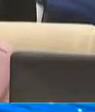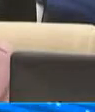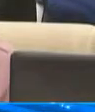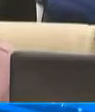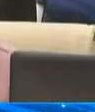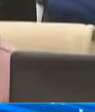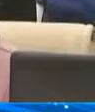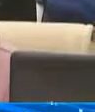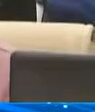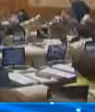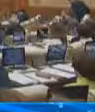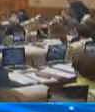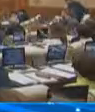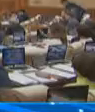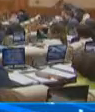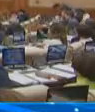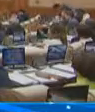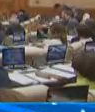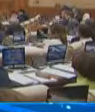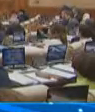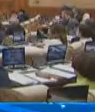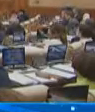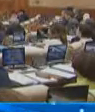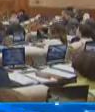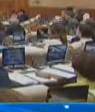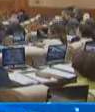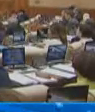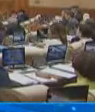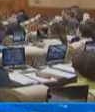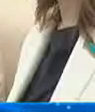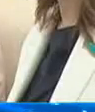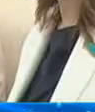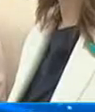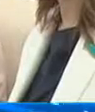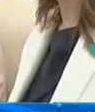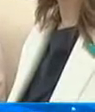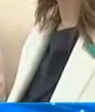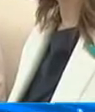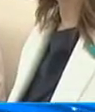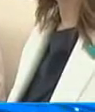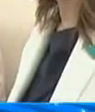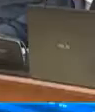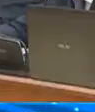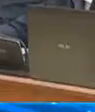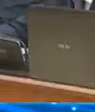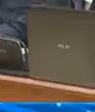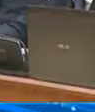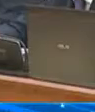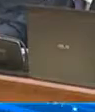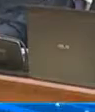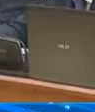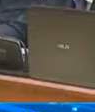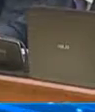арасындағы Біріккен ұлттар ұйымының азық-түлік және ауыл шаруашылығы ұйымымен әріптестік жөніндегі бюросын құру туралы келісімді ратификациялау бойынша